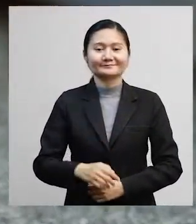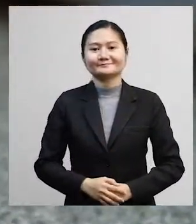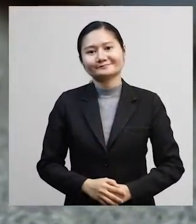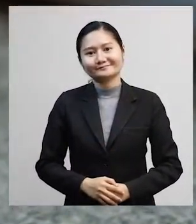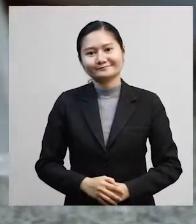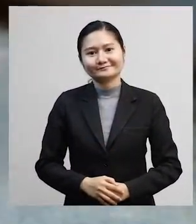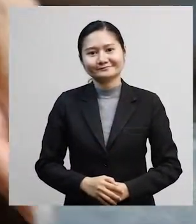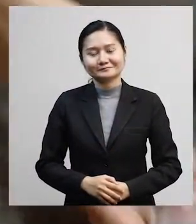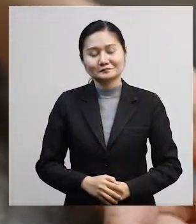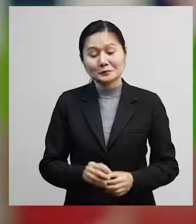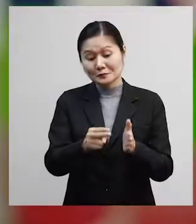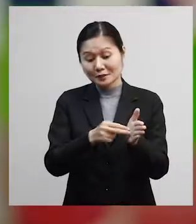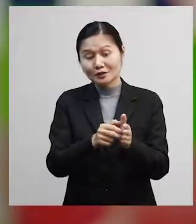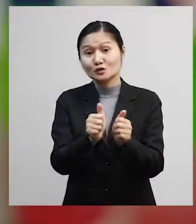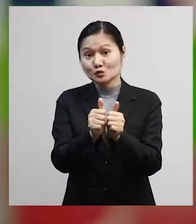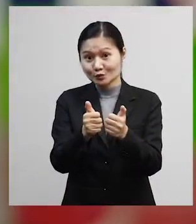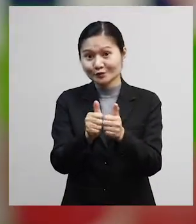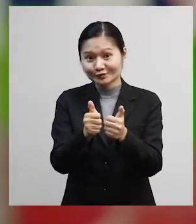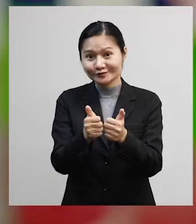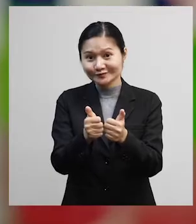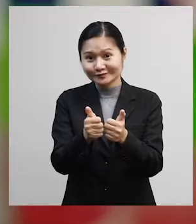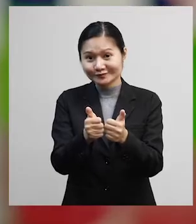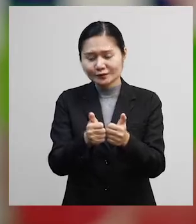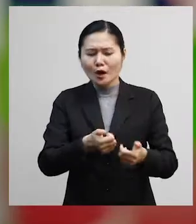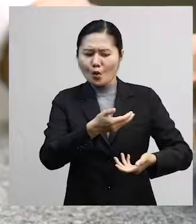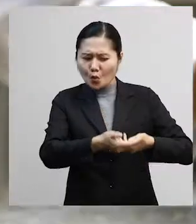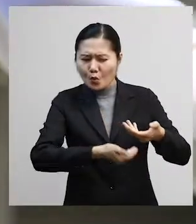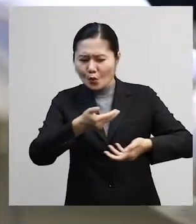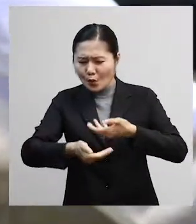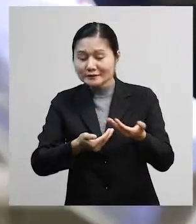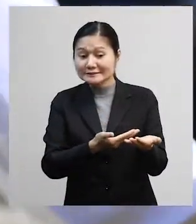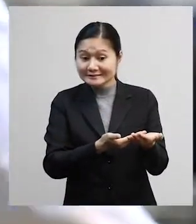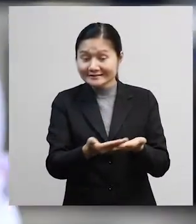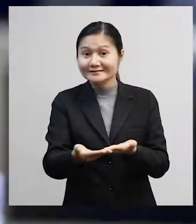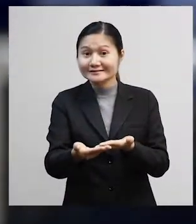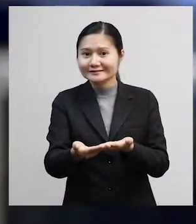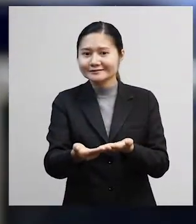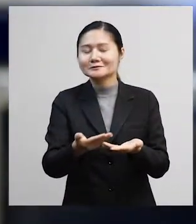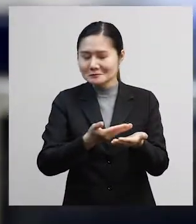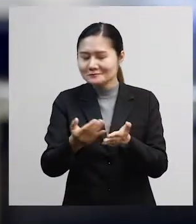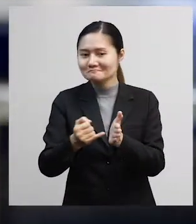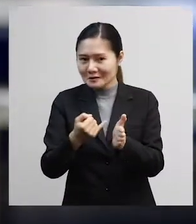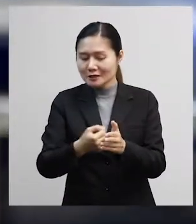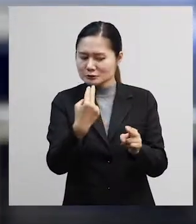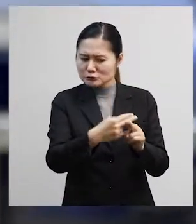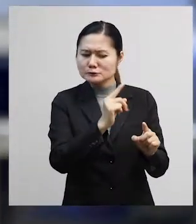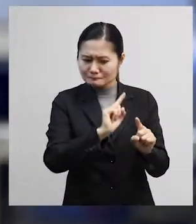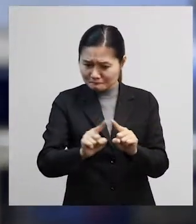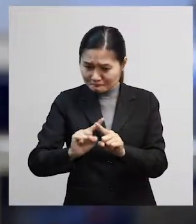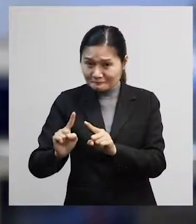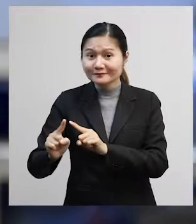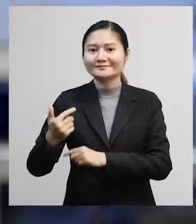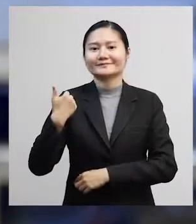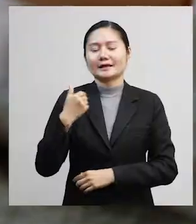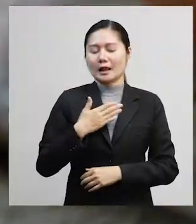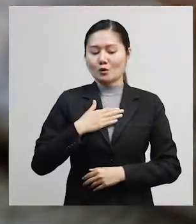คือพีนัทบัตเตอร์ค่ะสำหรับพีนัทบัตเตอร์ในท้องตลาดนะคะหาซื้อได้ง่ายมีหลายยี่ห้อแล้วก็เราสามารถที่จะ